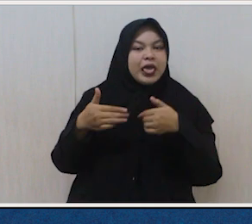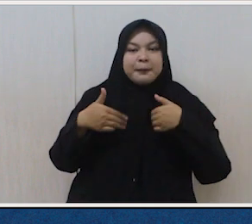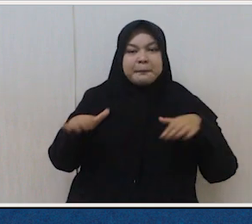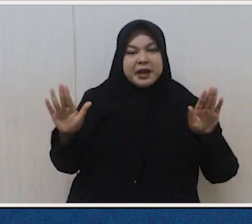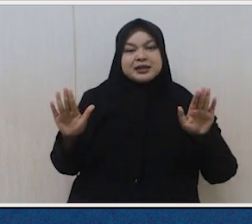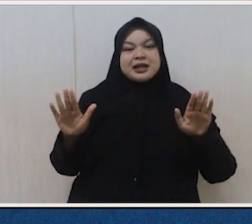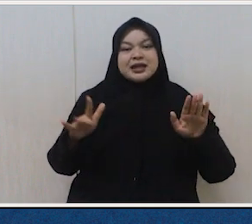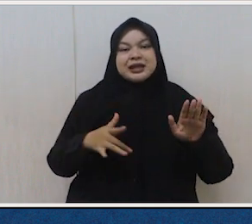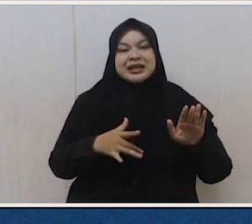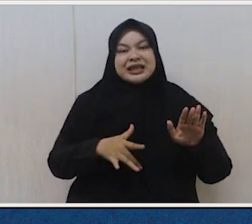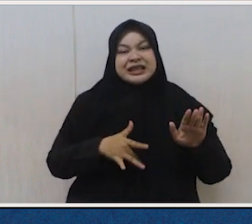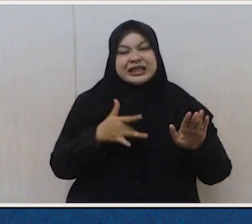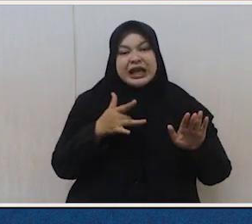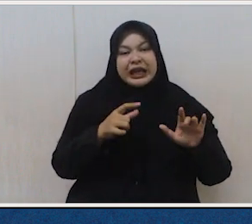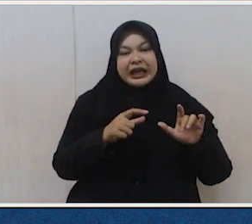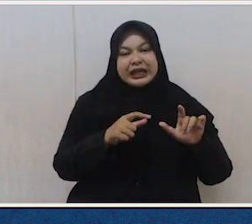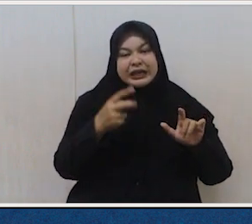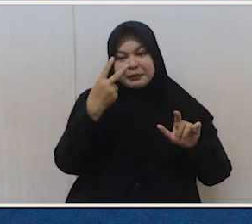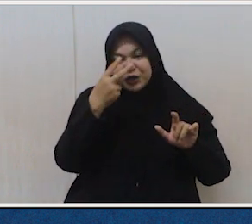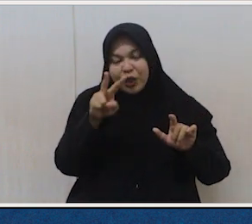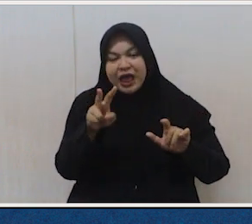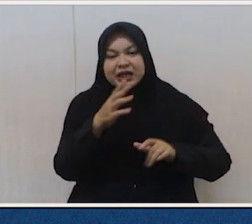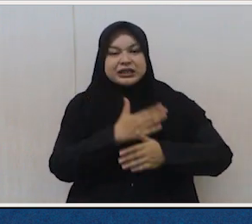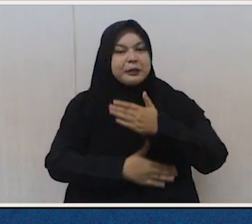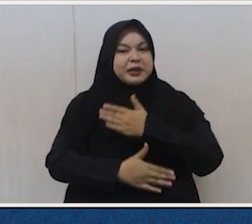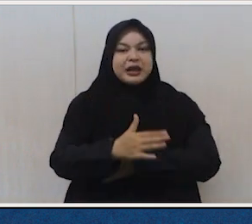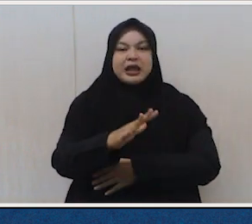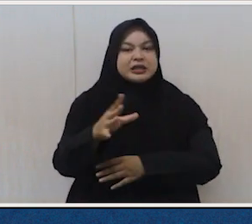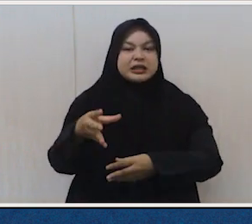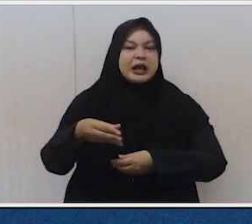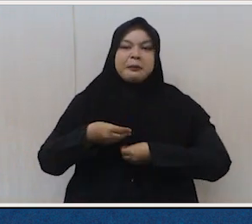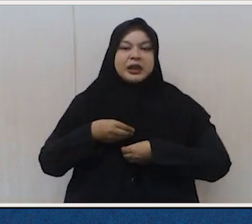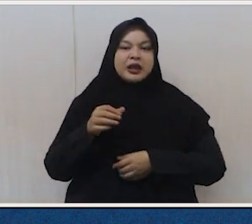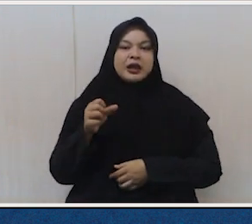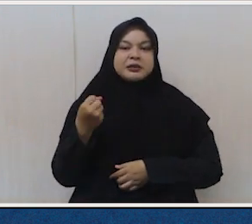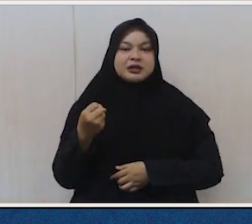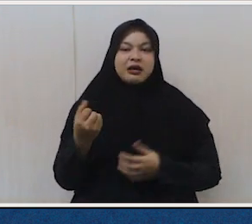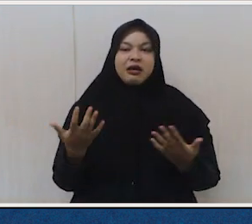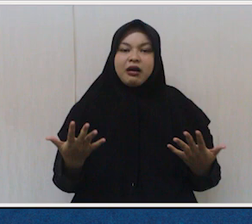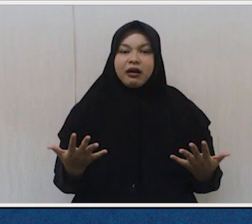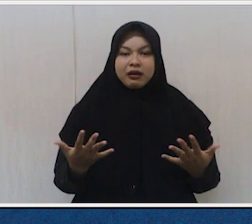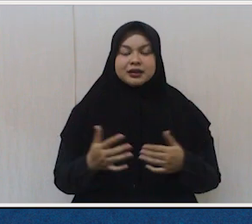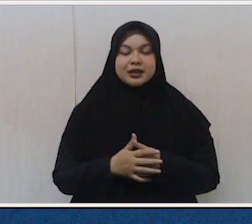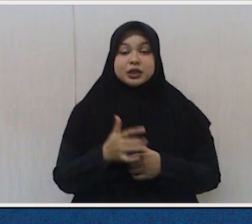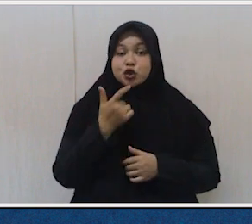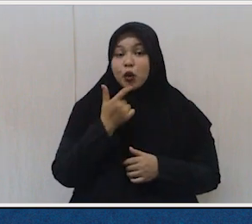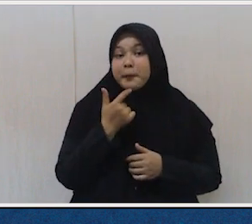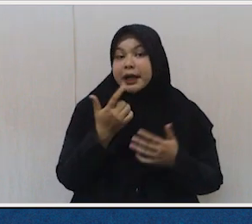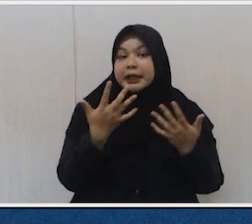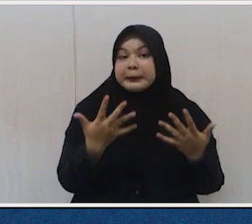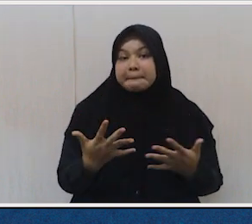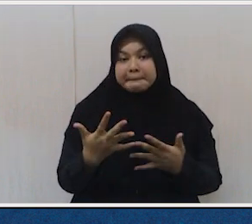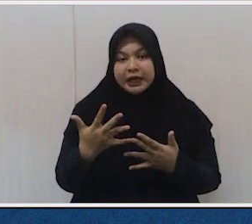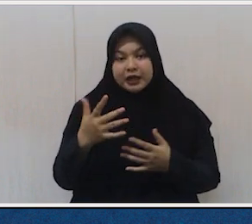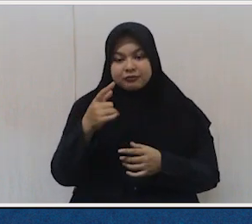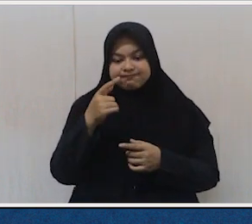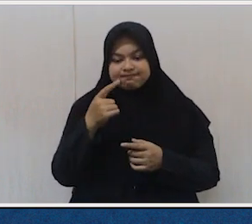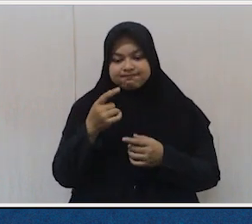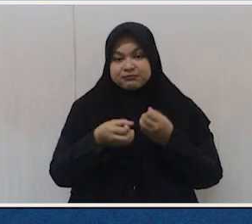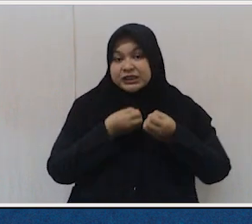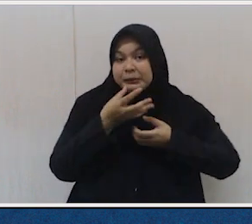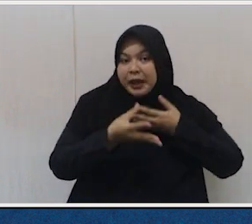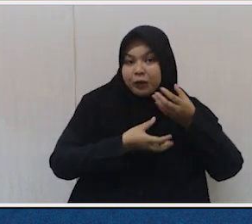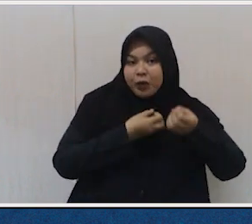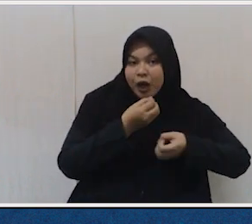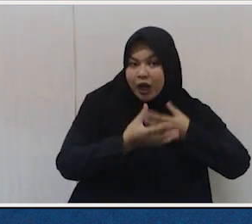lepas sens disabilitasnya enggak akan dapat Git enggak ada I kita coba gimana ya gitu ya cara argumentasinya nah